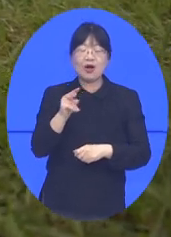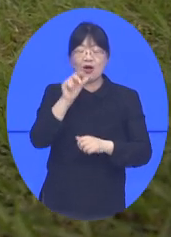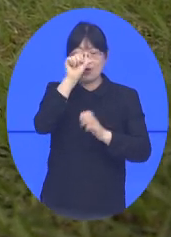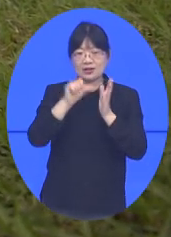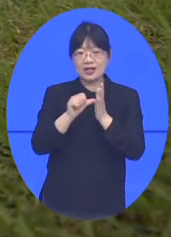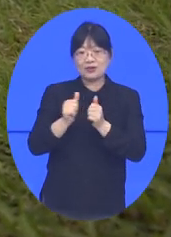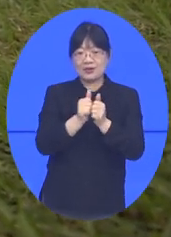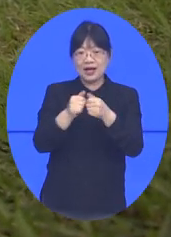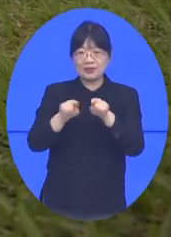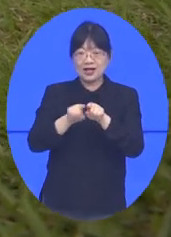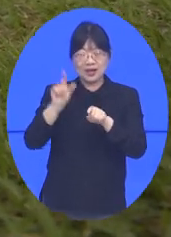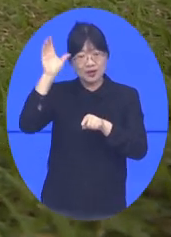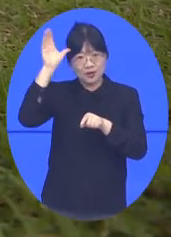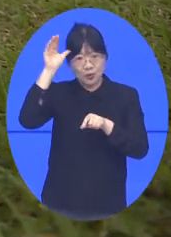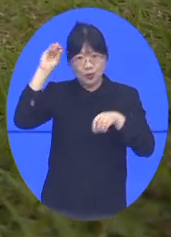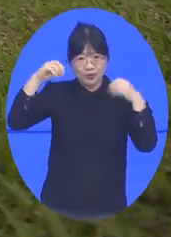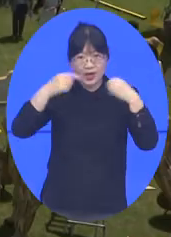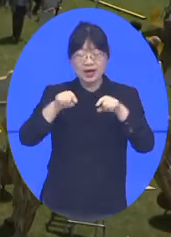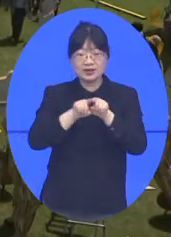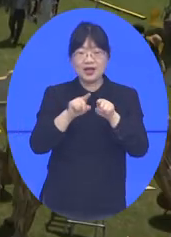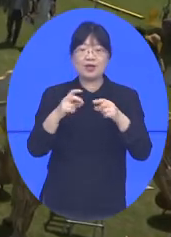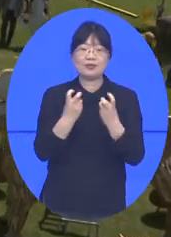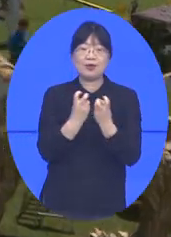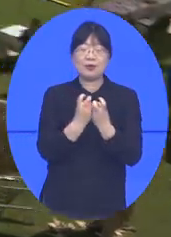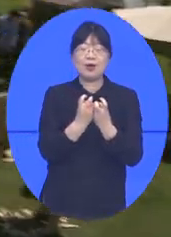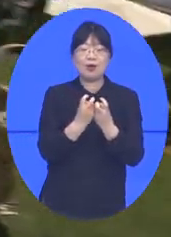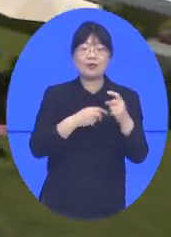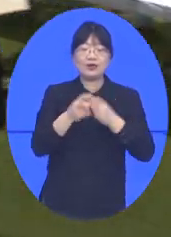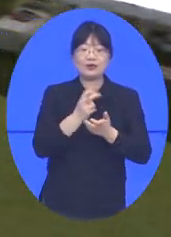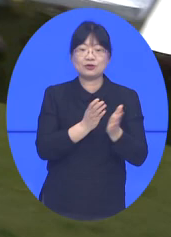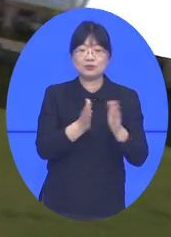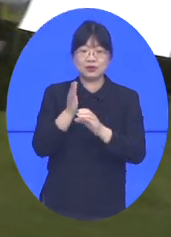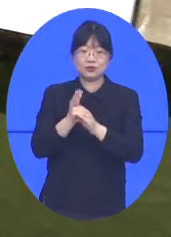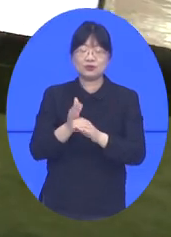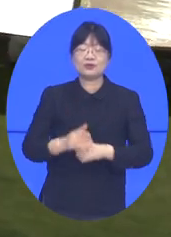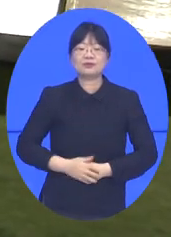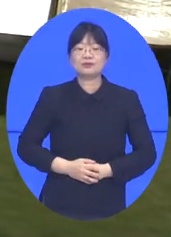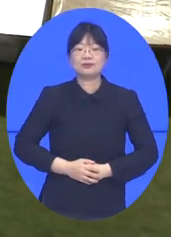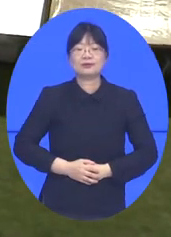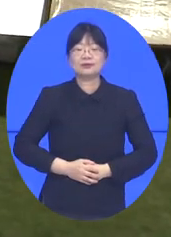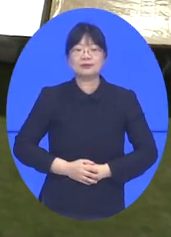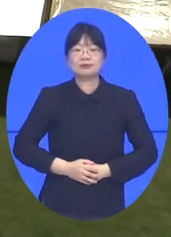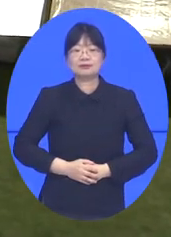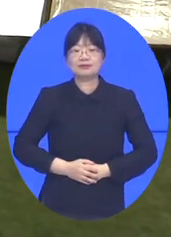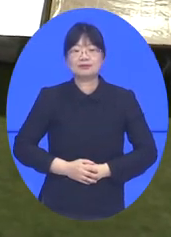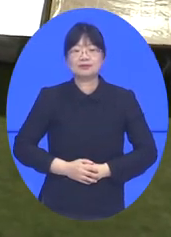문화를 위한 다양한 정책을 추진하고 있습니다. 경기CTV 최창순입니다.